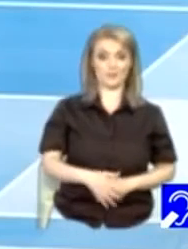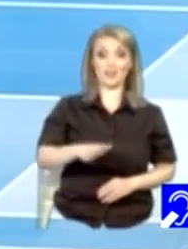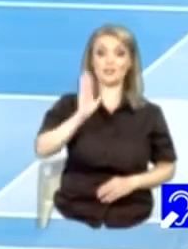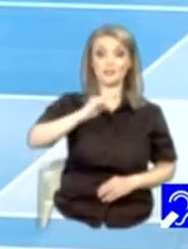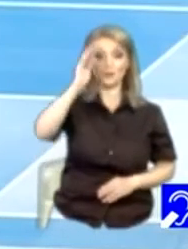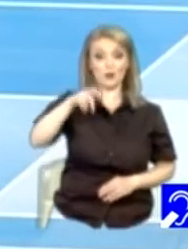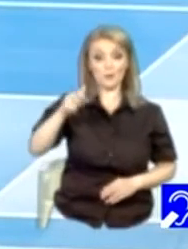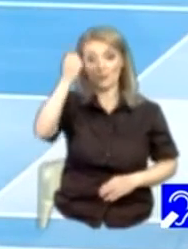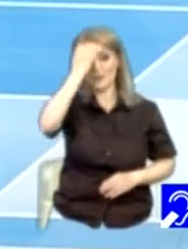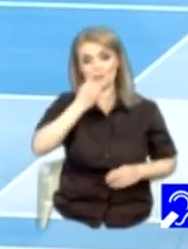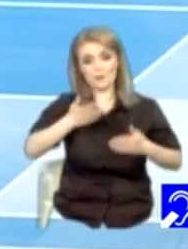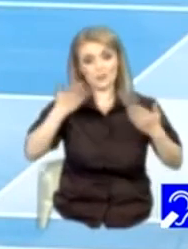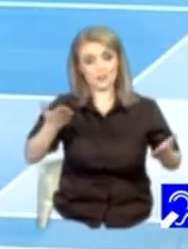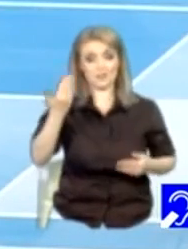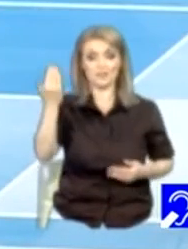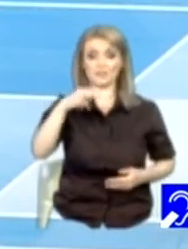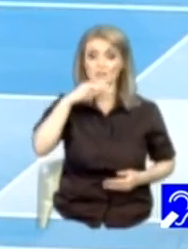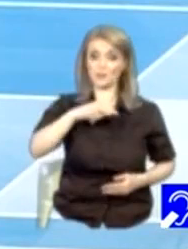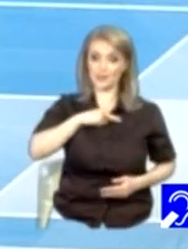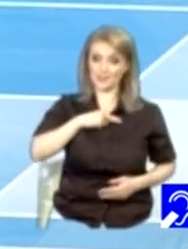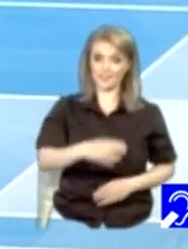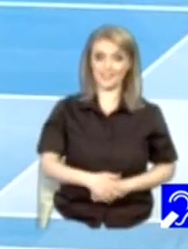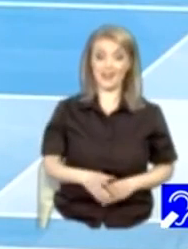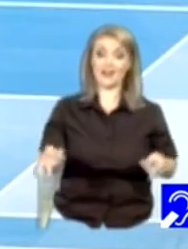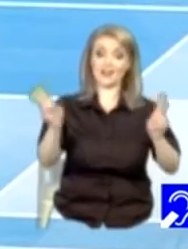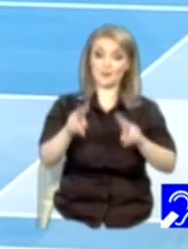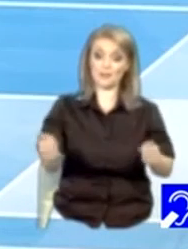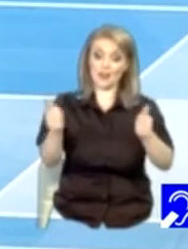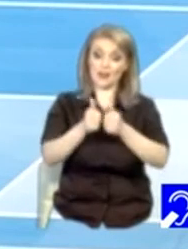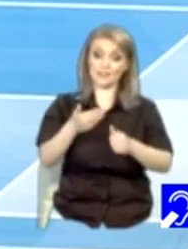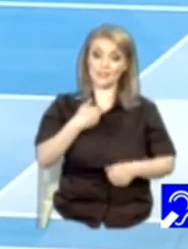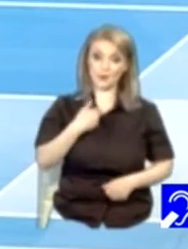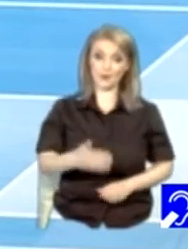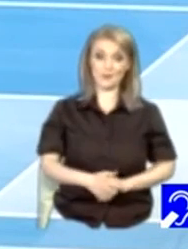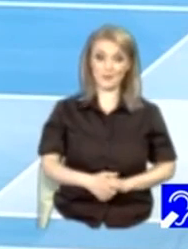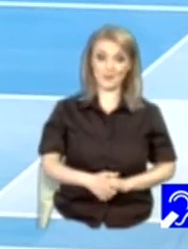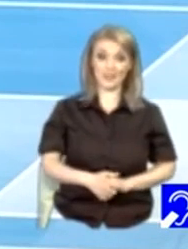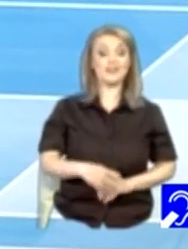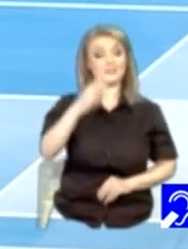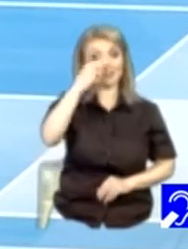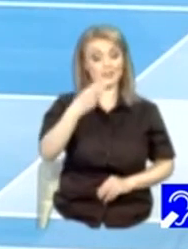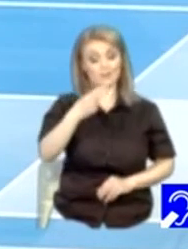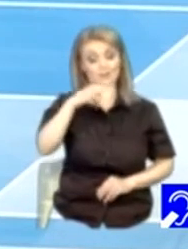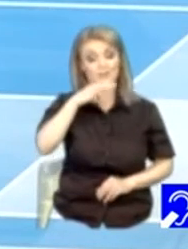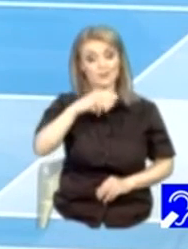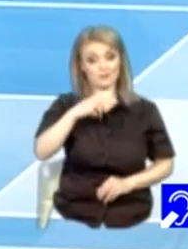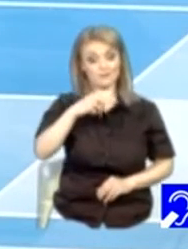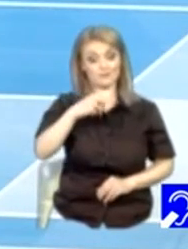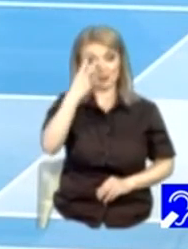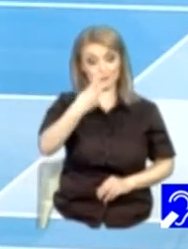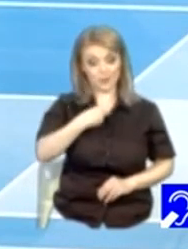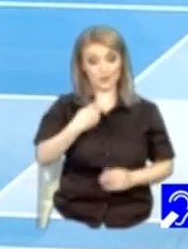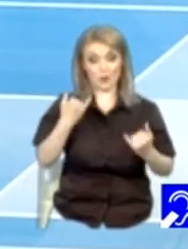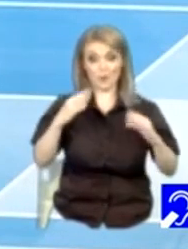și domnilor, vă mulțumesc și dumneavoastră că ați rămas alături de noi și ne-ați urmărit și în această seară. Nu uitați, pe